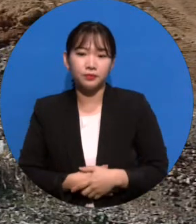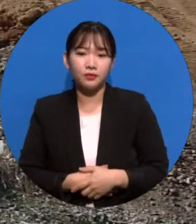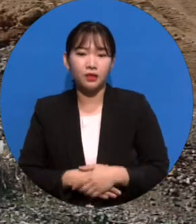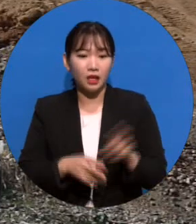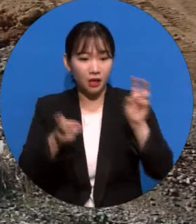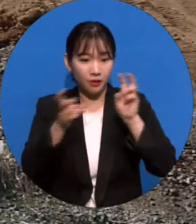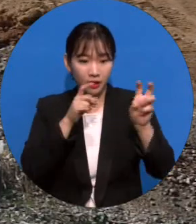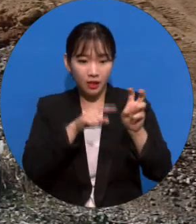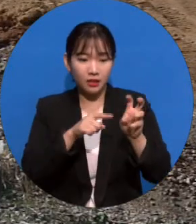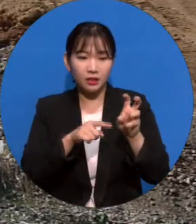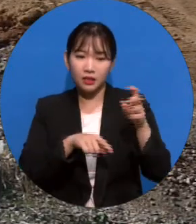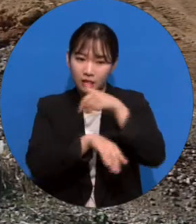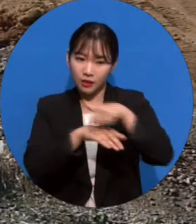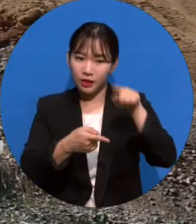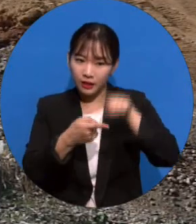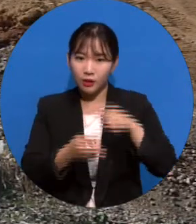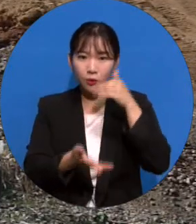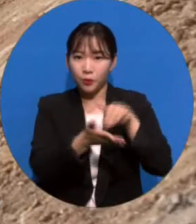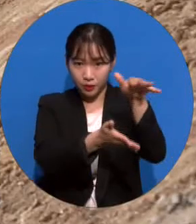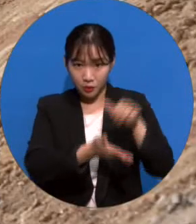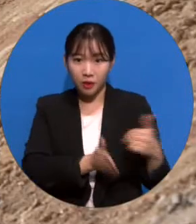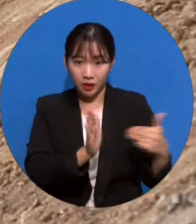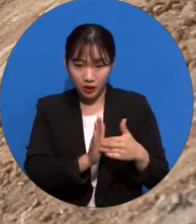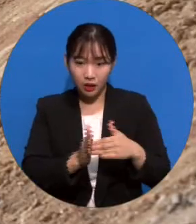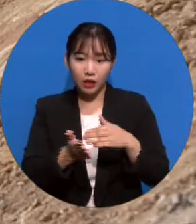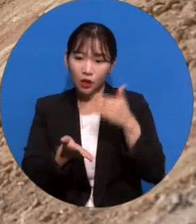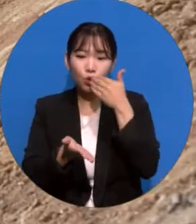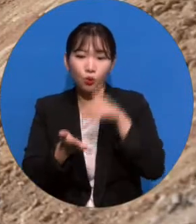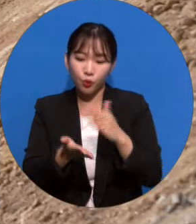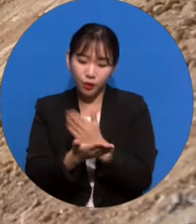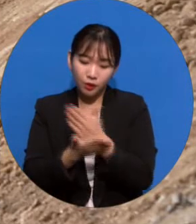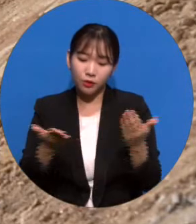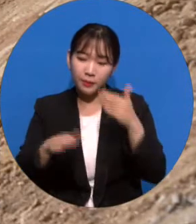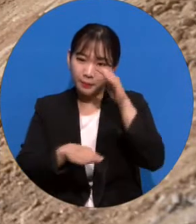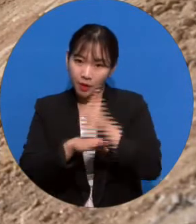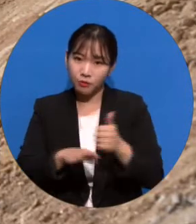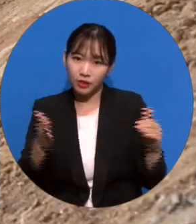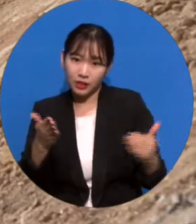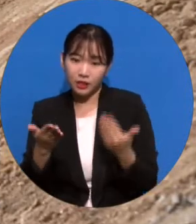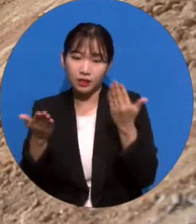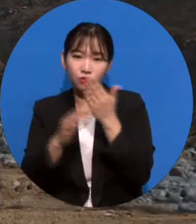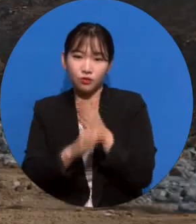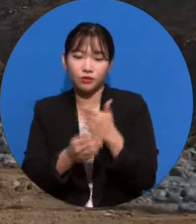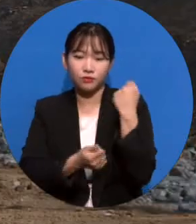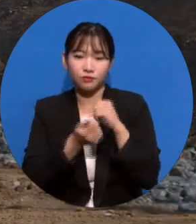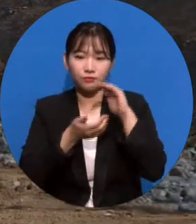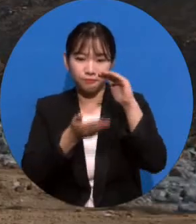시공업체 른 설계대로 규격서 글 반이 팻 꼬 돌을 고르는 마무리 공정을 하고 있다고 해명했습니다